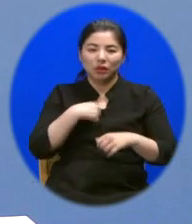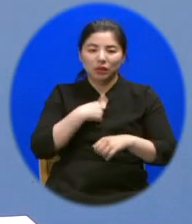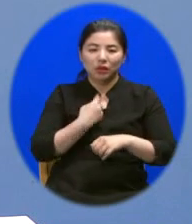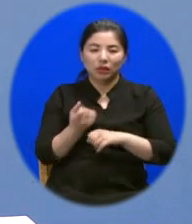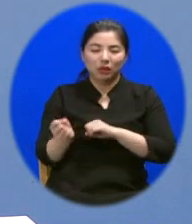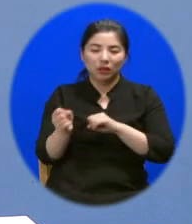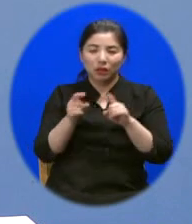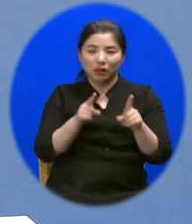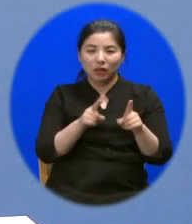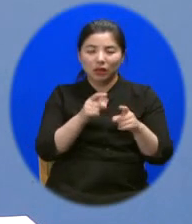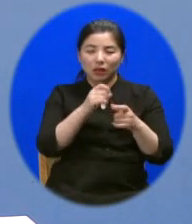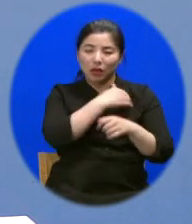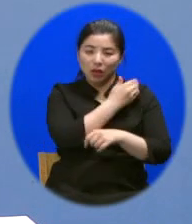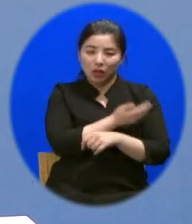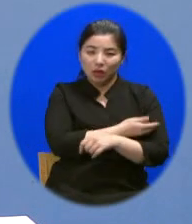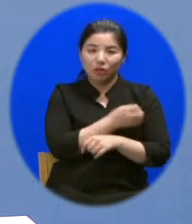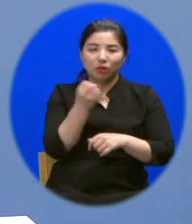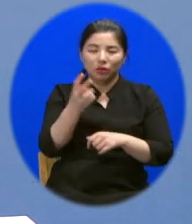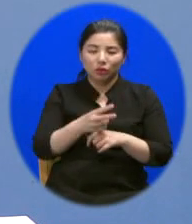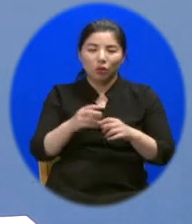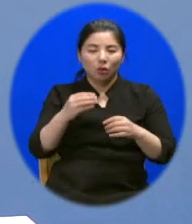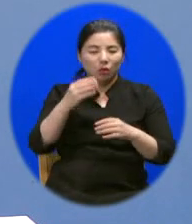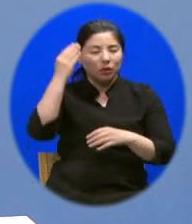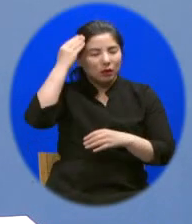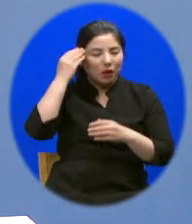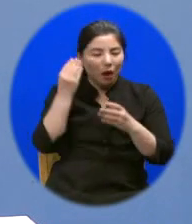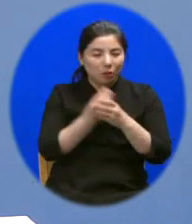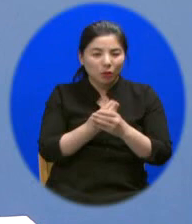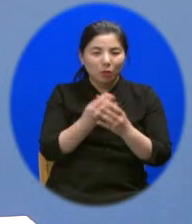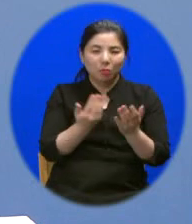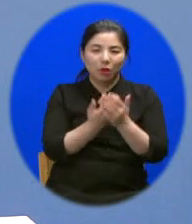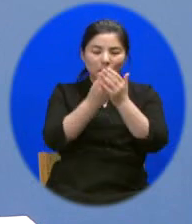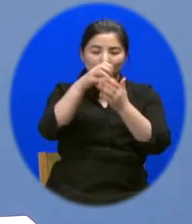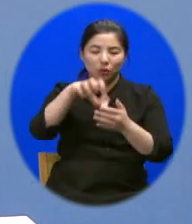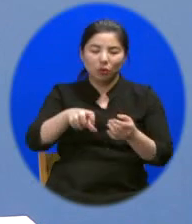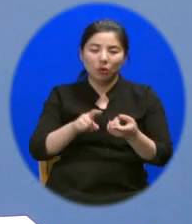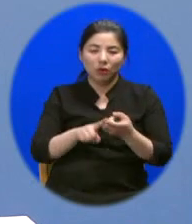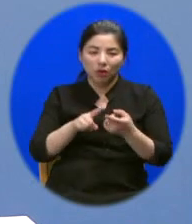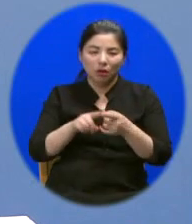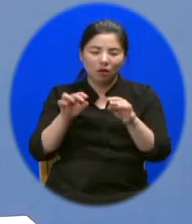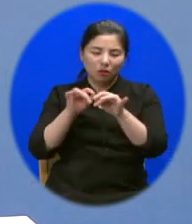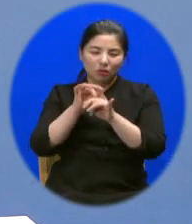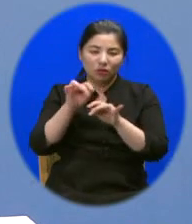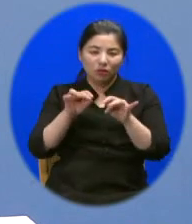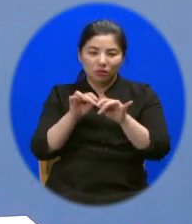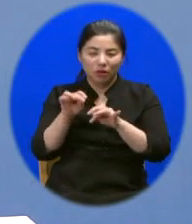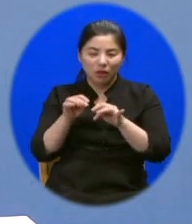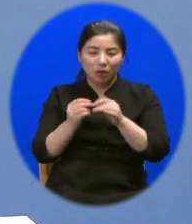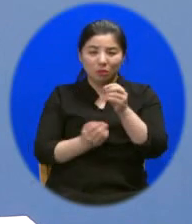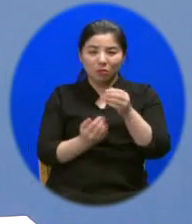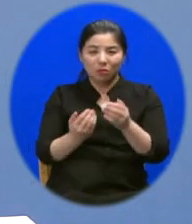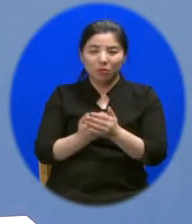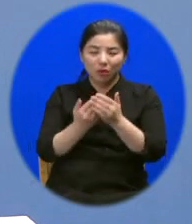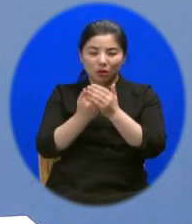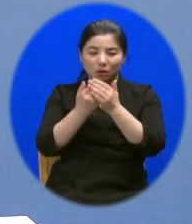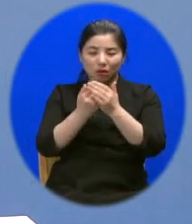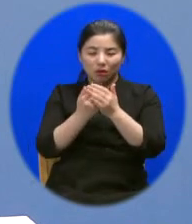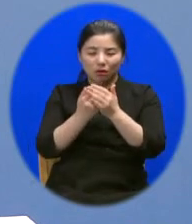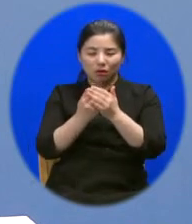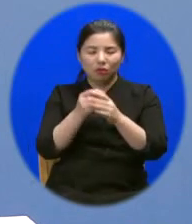에 이나 또 족탕 바 화력발전소 나 이런 둥 때문에 미세먼지 발생 이니 점점 더 신중에